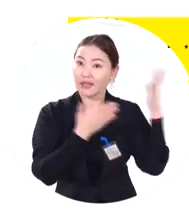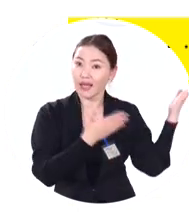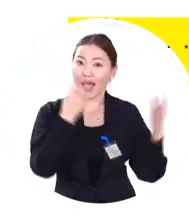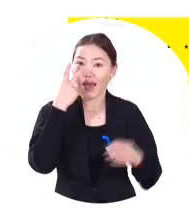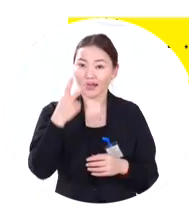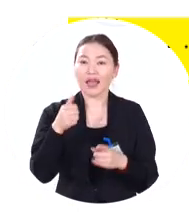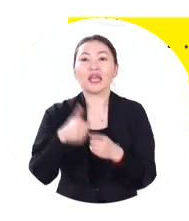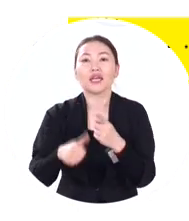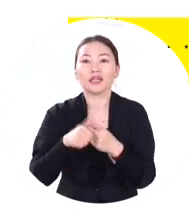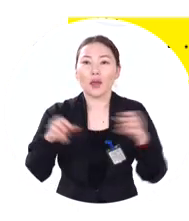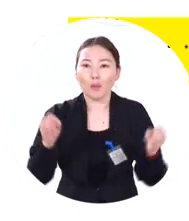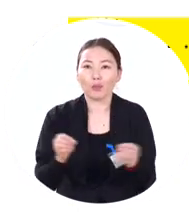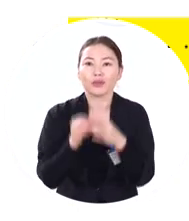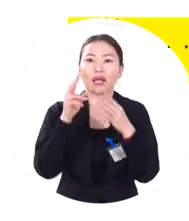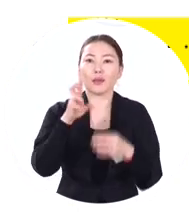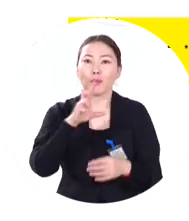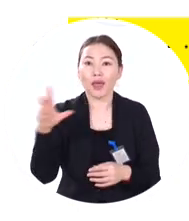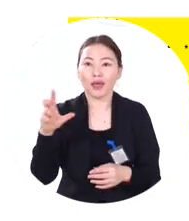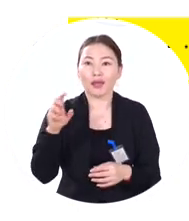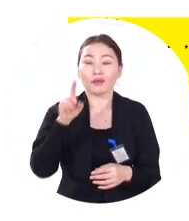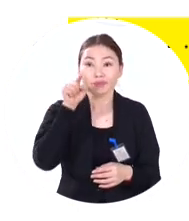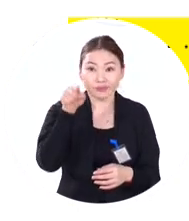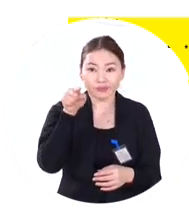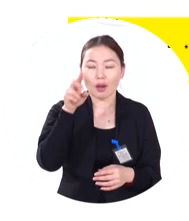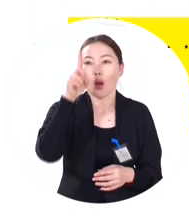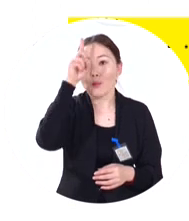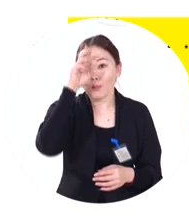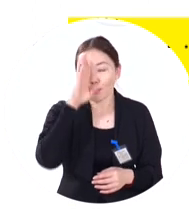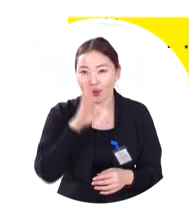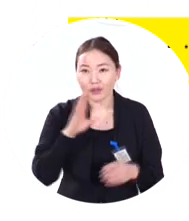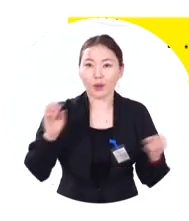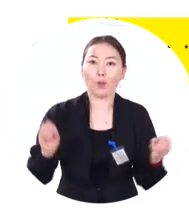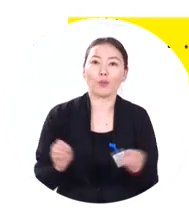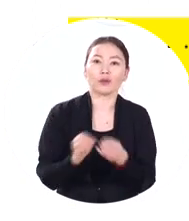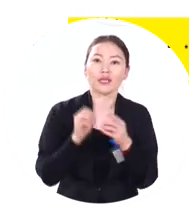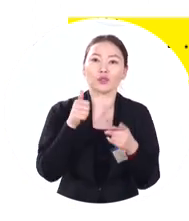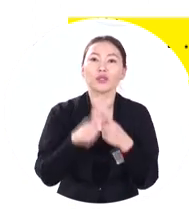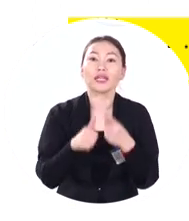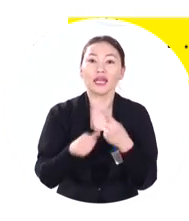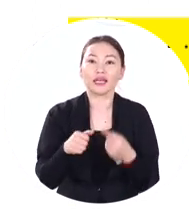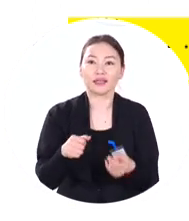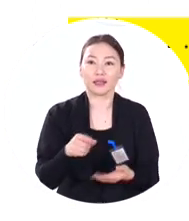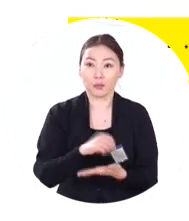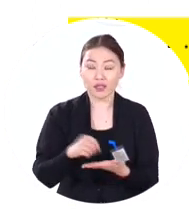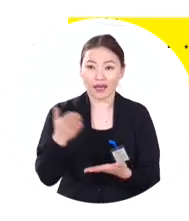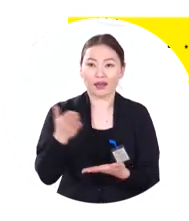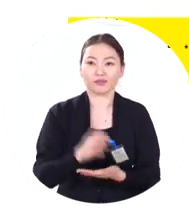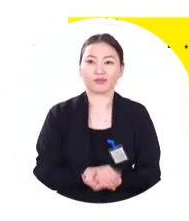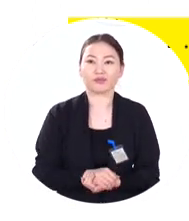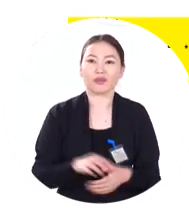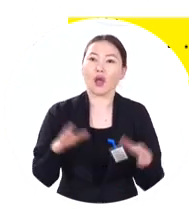мөн түүнчлэн энэ бурханыг бүтээсэн хүний дүрслэх хурлагт оруулсан хувь нэмэр нь юу байсан бэ? За богино